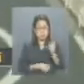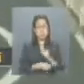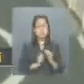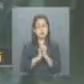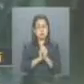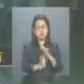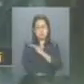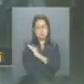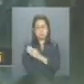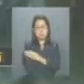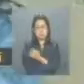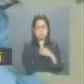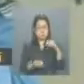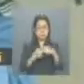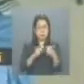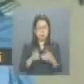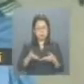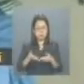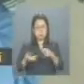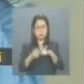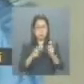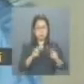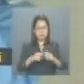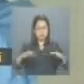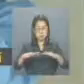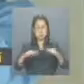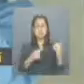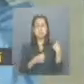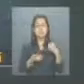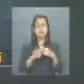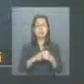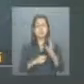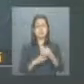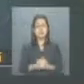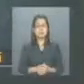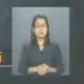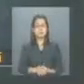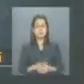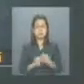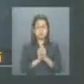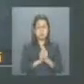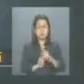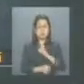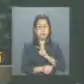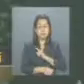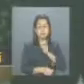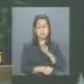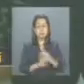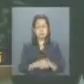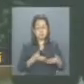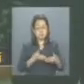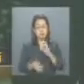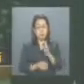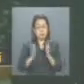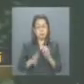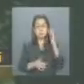ระหว่างเรือรบและเรือยามฝั่งของฟิลิปปินส์กับเรือลาดตระเวนของจีนที่เข้าไปขัดขวางไม่ให้เจ้าหน้าที่ของฟิลิปปินส์จับกุมเ